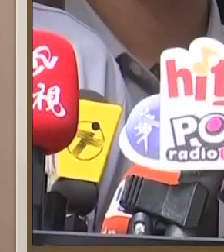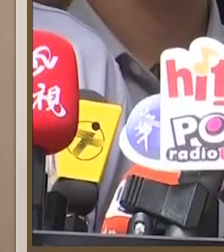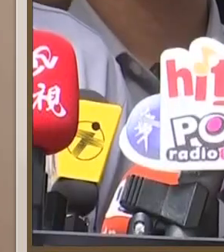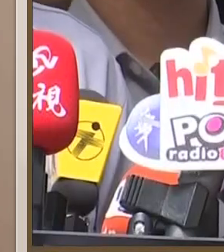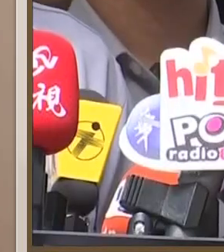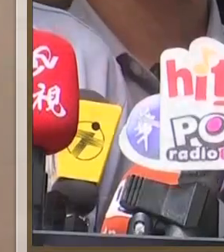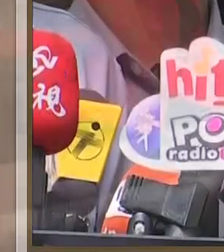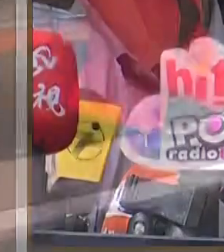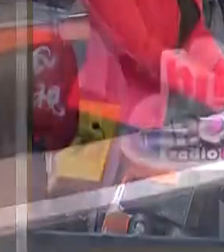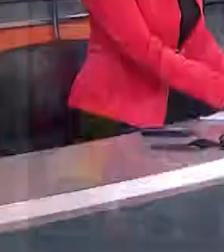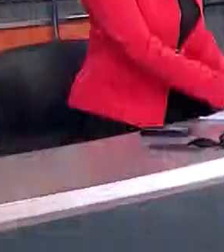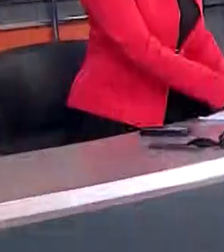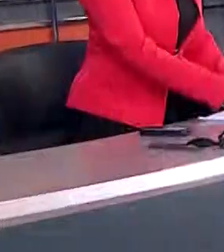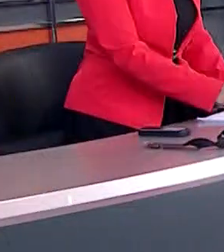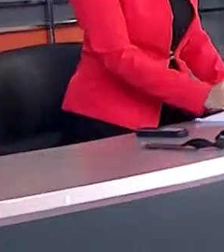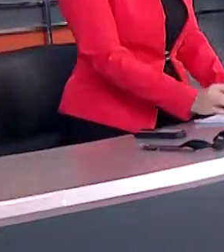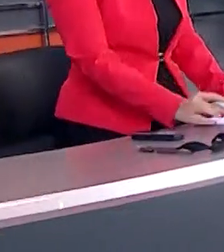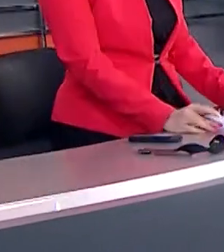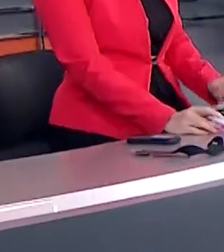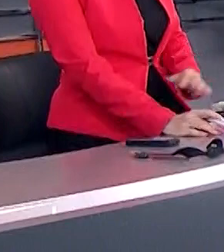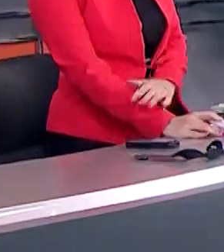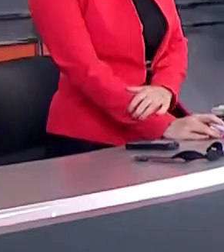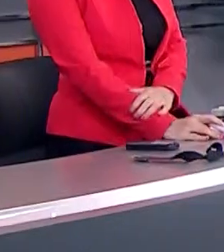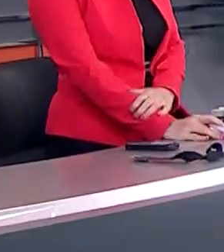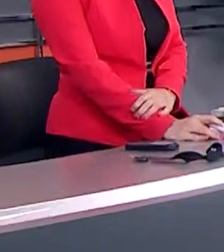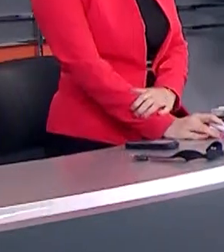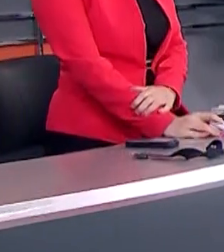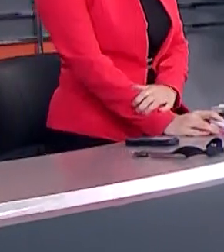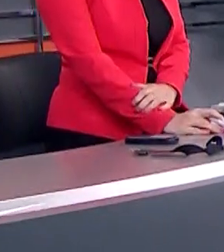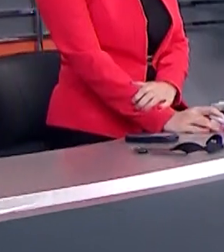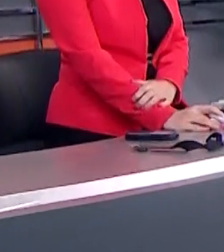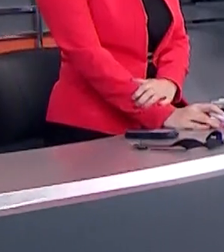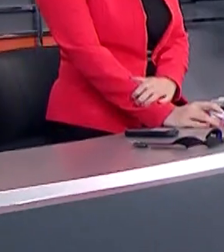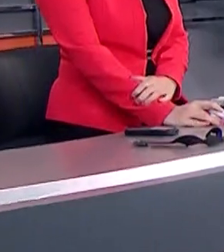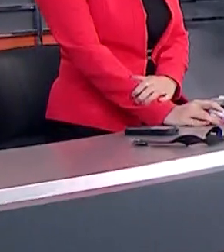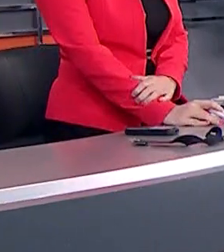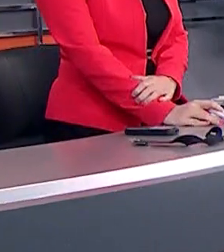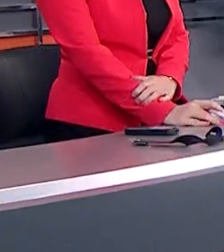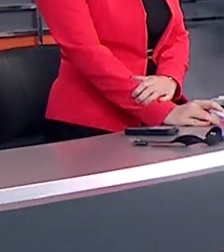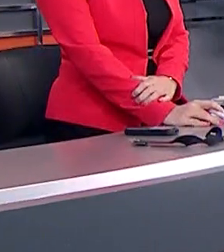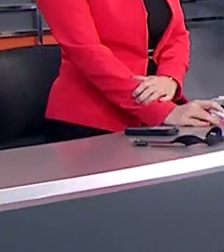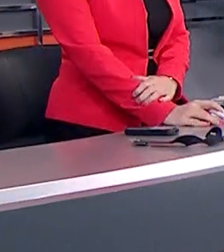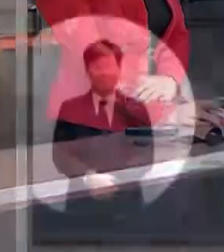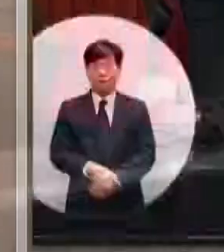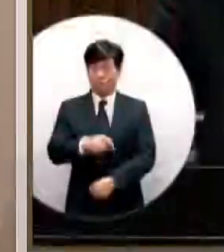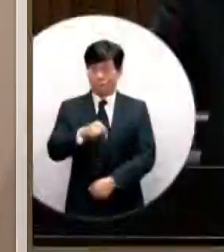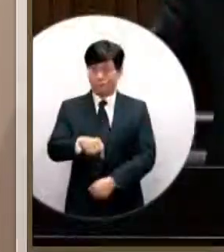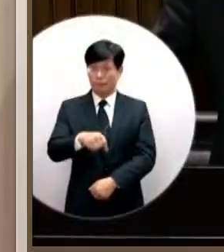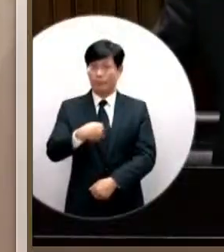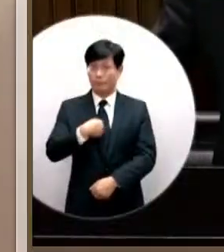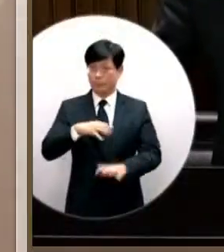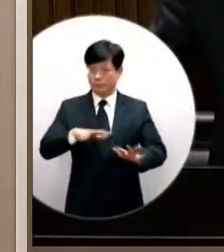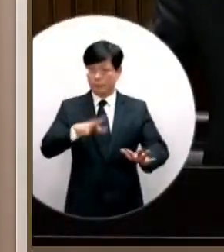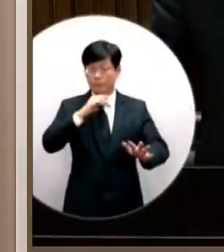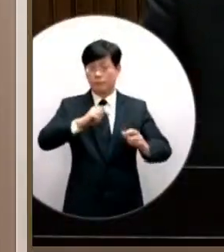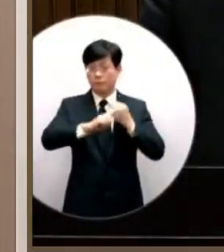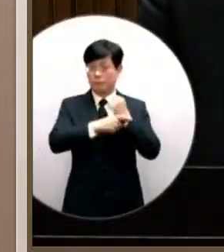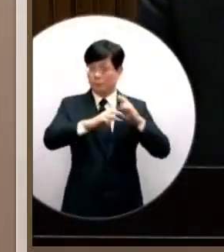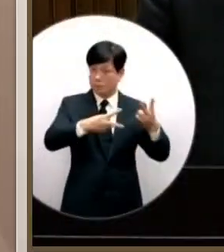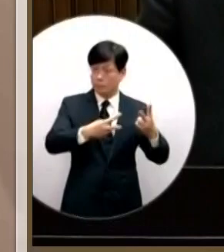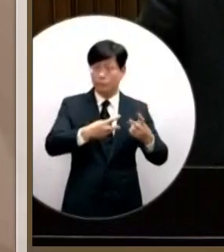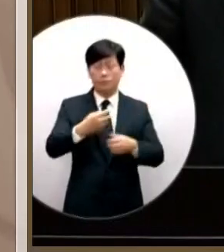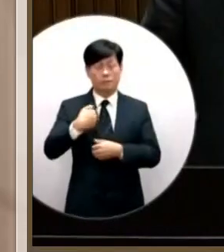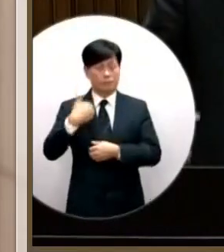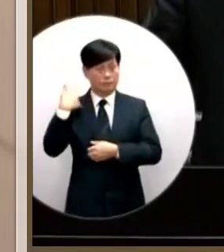好，对岸会不会用这个当借口、当理由？好，比如说最近 有可能哦， 在金门要办一个小三通啊，他用这个说啊，那我们都不